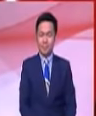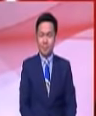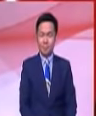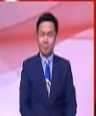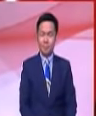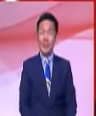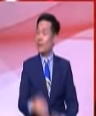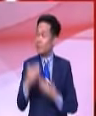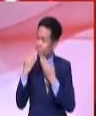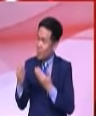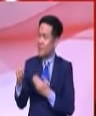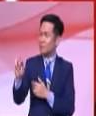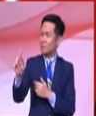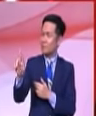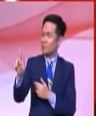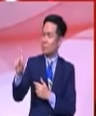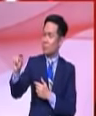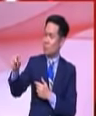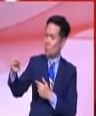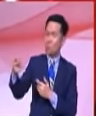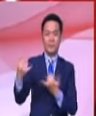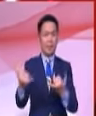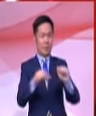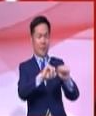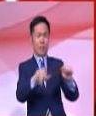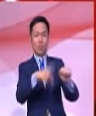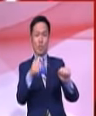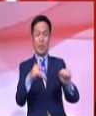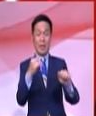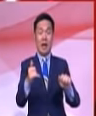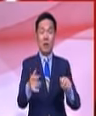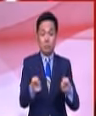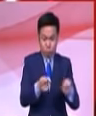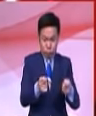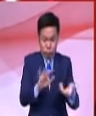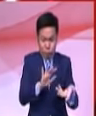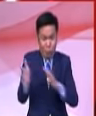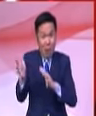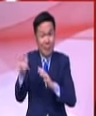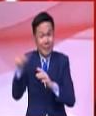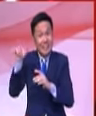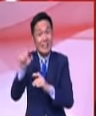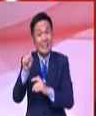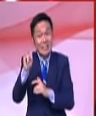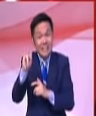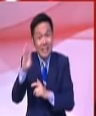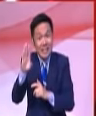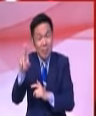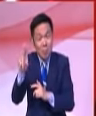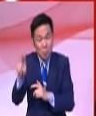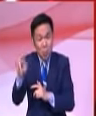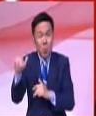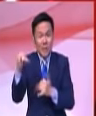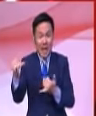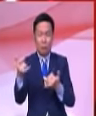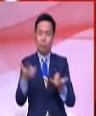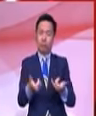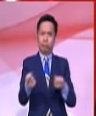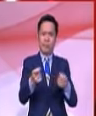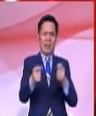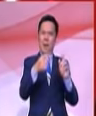Baik, terima kasih Ruth. Keputusan Jawatan Kuasa Pengurusan Bencana Bahagian Sibu melaksanakan Perintah Kawalan Pergerakan